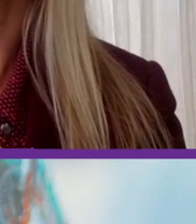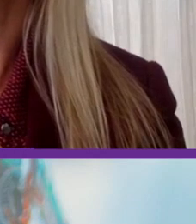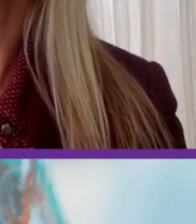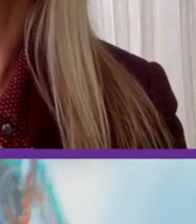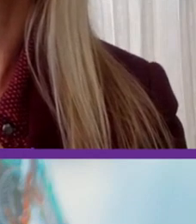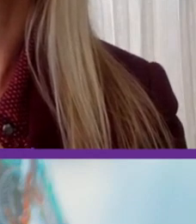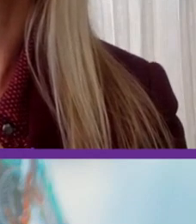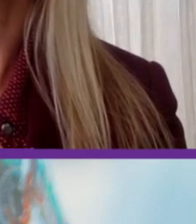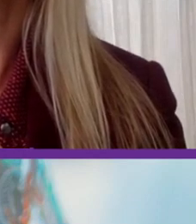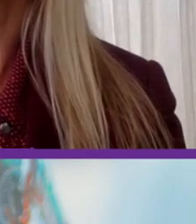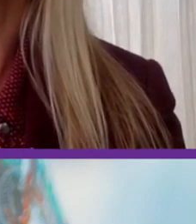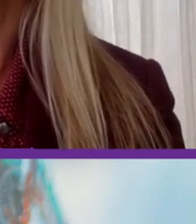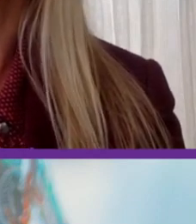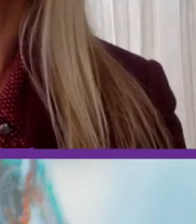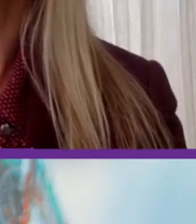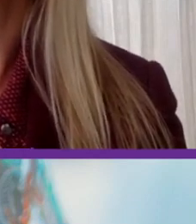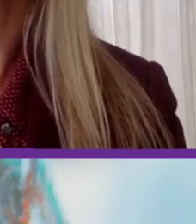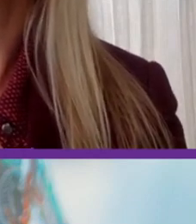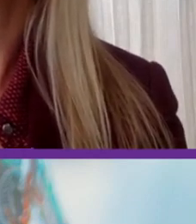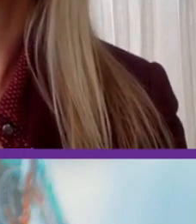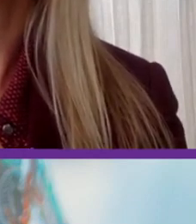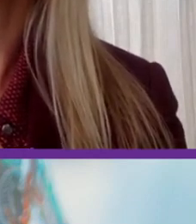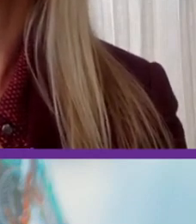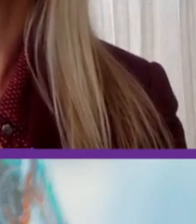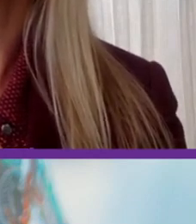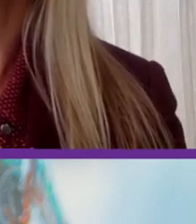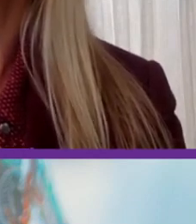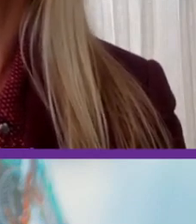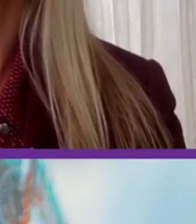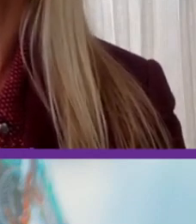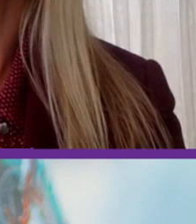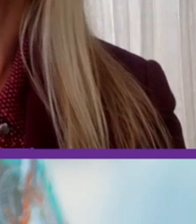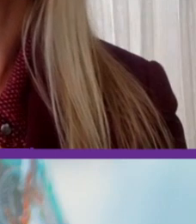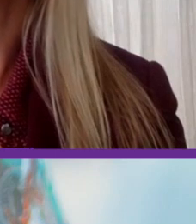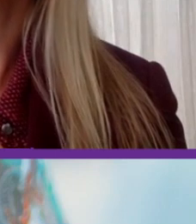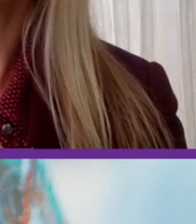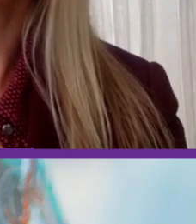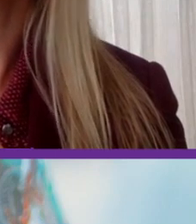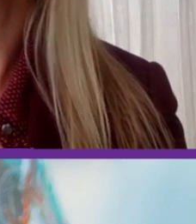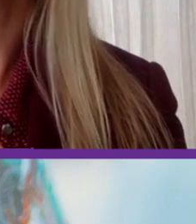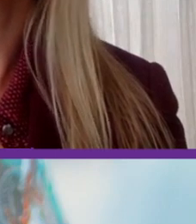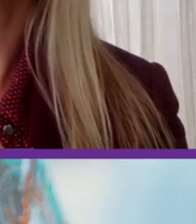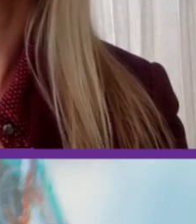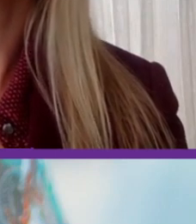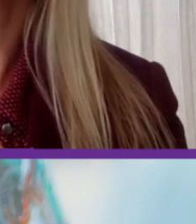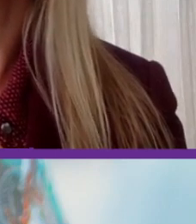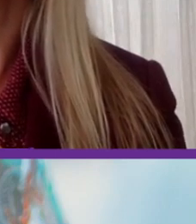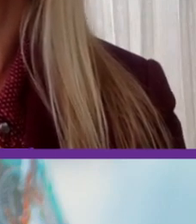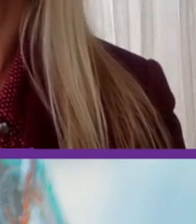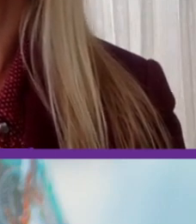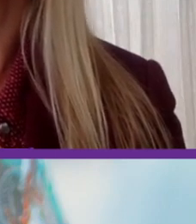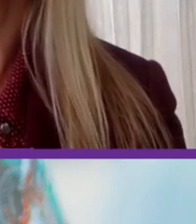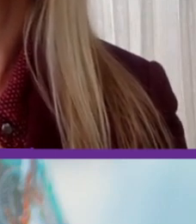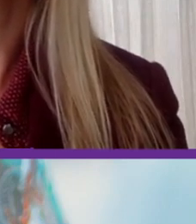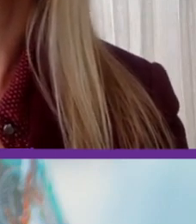neapdraudēs, manus mīļos nekas neapdraudēs. Un, protams, ja sabiedrība ir nogurus un saspringta jau pati par sevi, jau tas